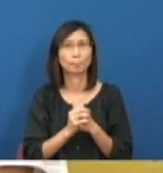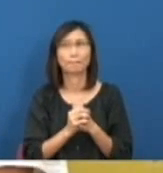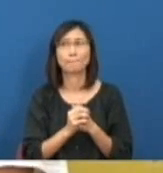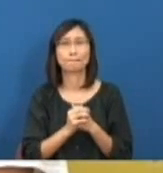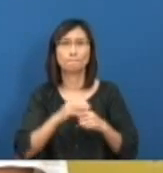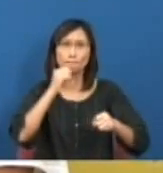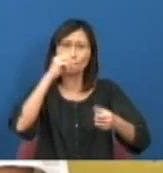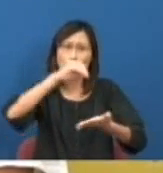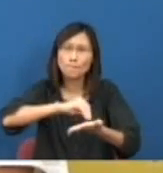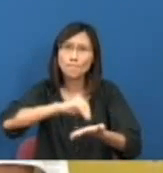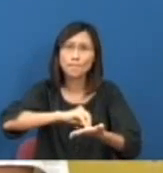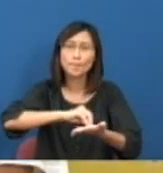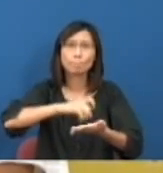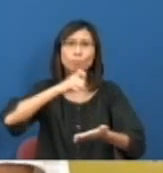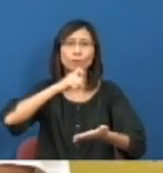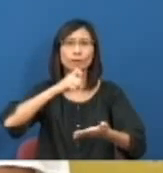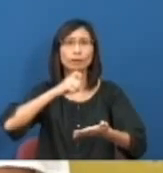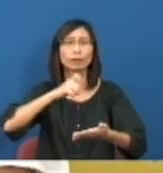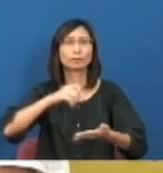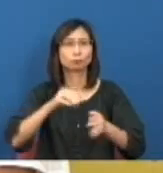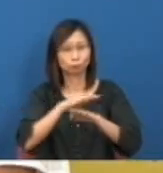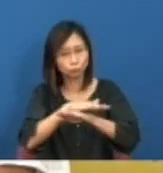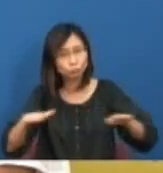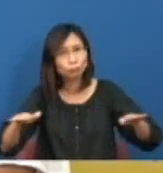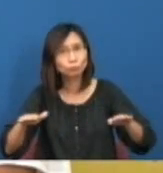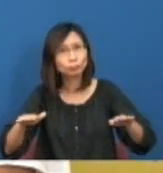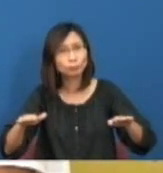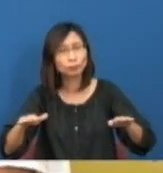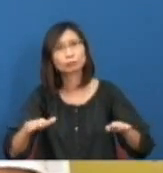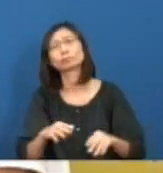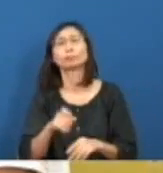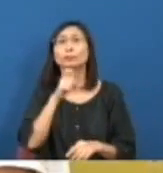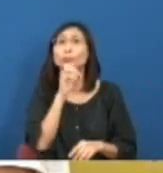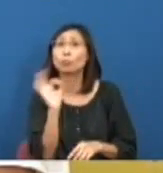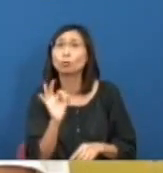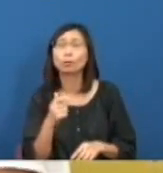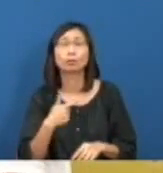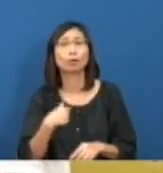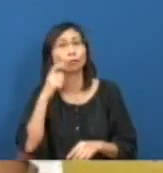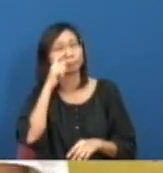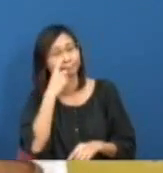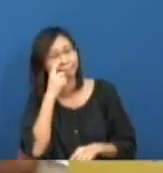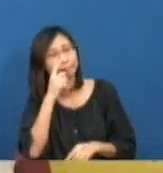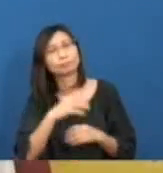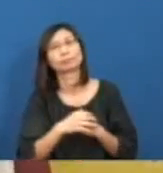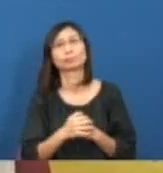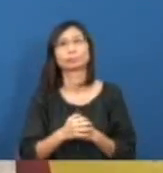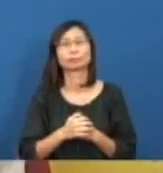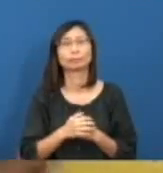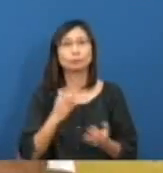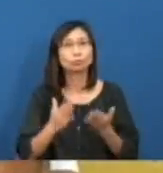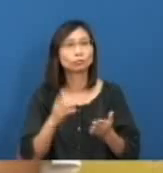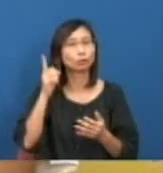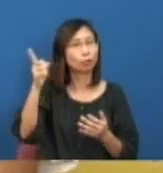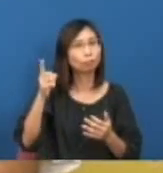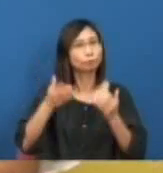咁樣做咗個決定，今日有冇一個公正嘅評論咧？評斷咧，我就睇唔到有咯。即係只不過因為佢係德高望